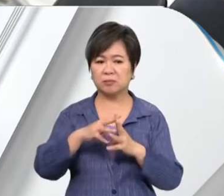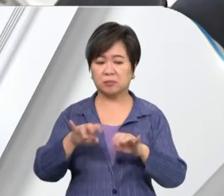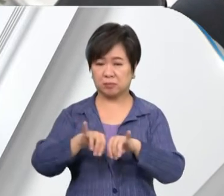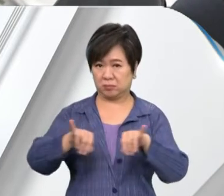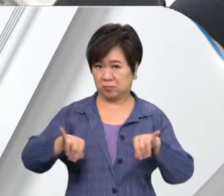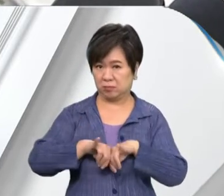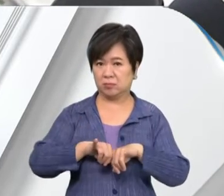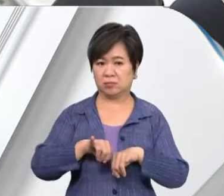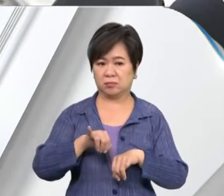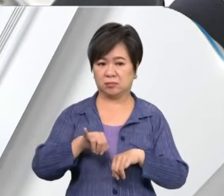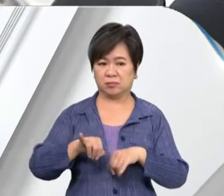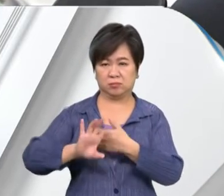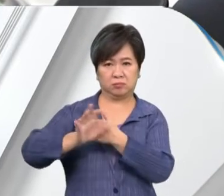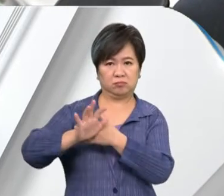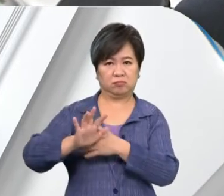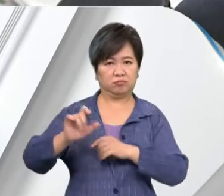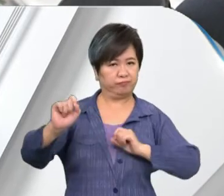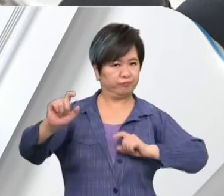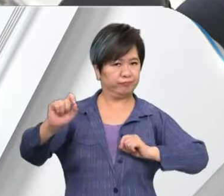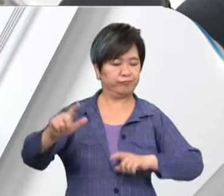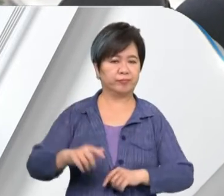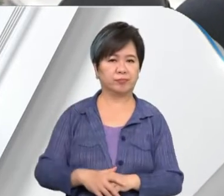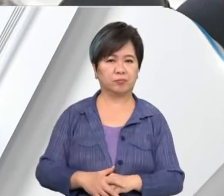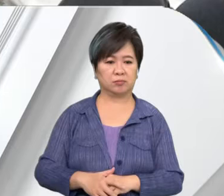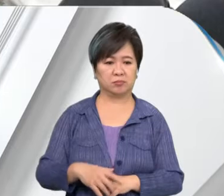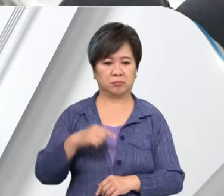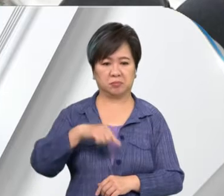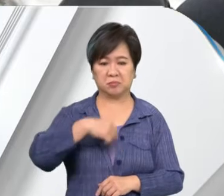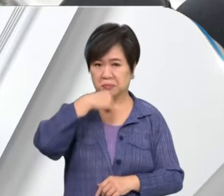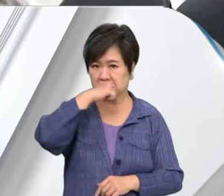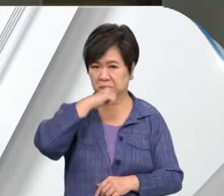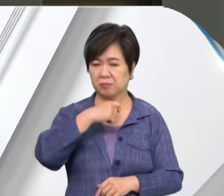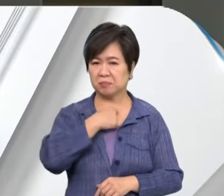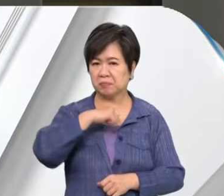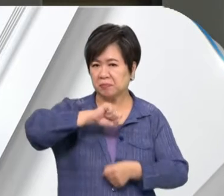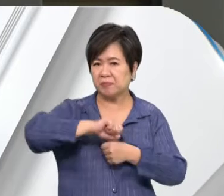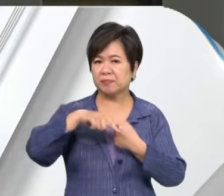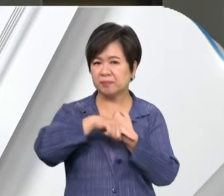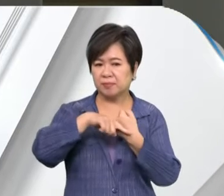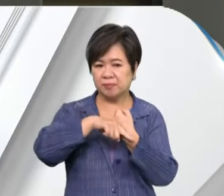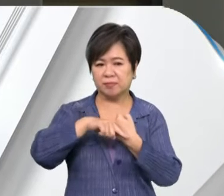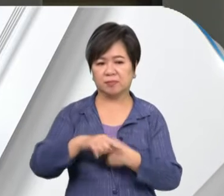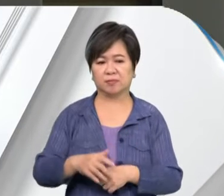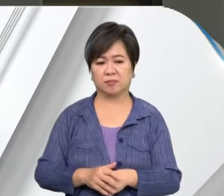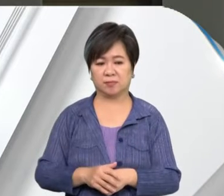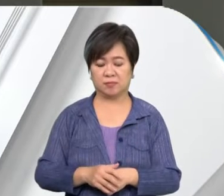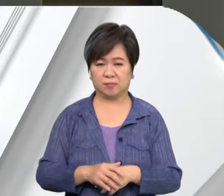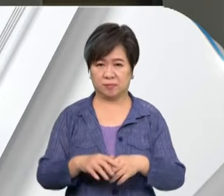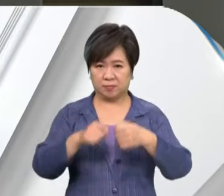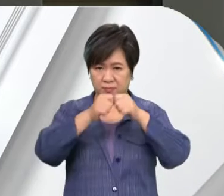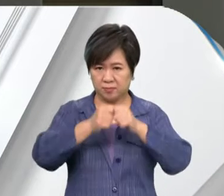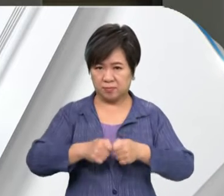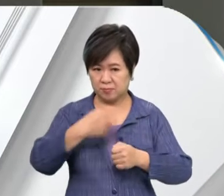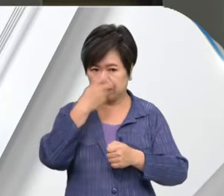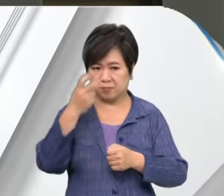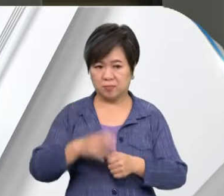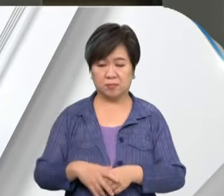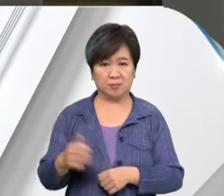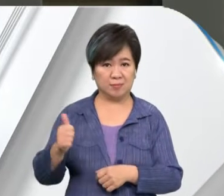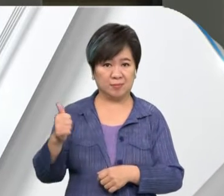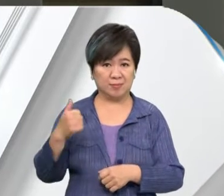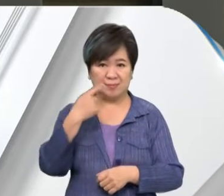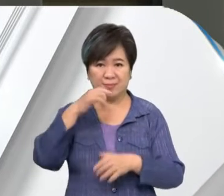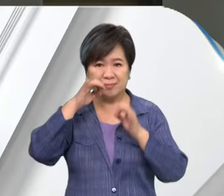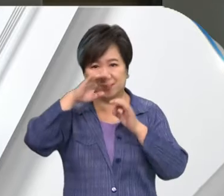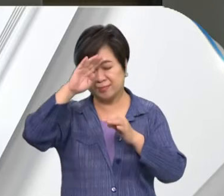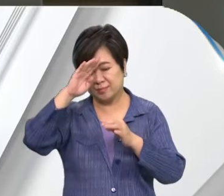来讲，这个都跟国际上是不太一样，这个也是需要更多的研究。 报告进一步分析过后发现，男性 QQ 癌的发生率